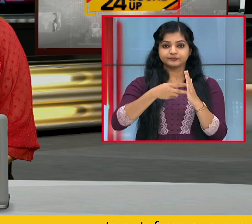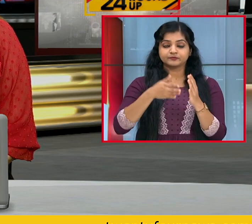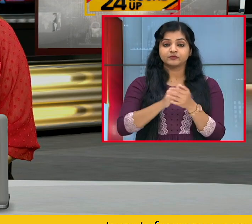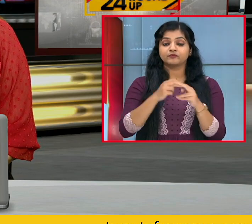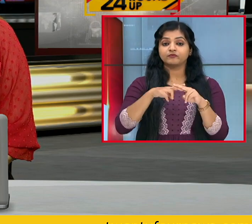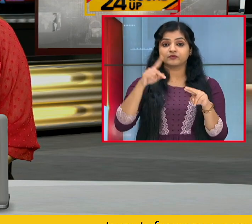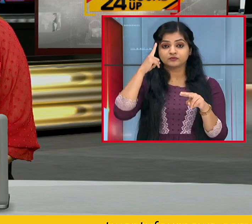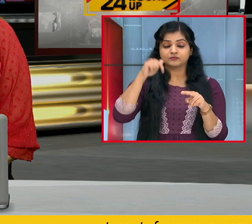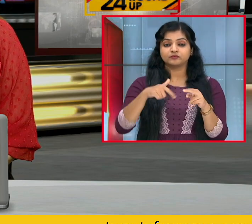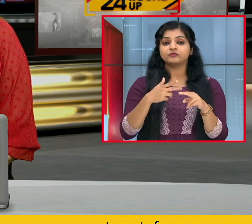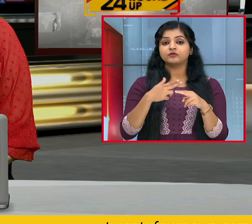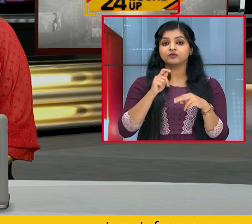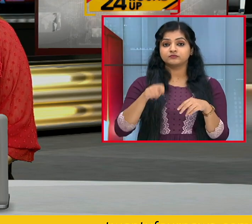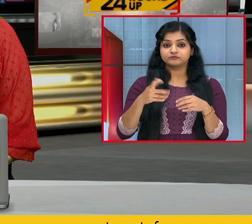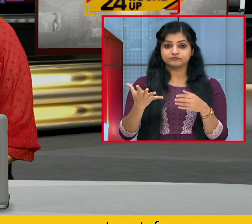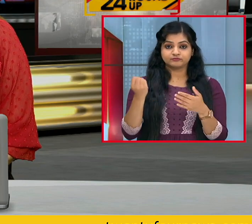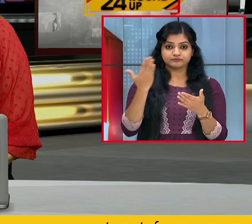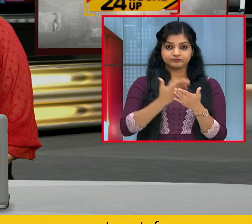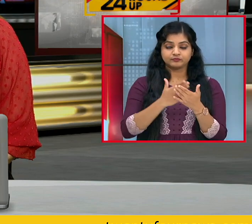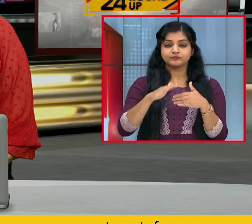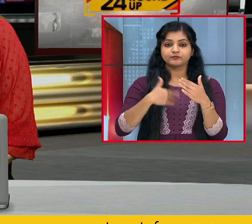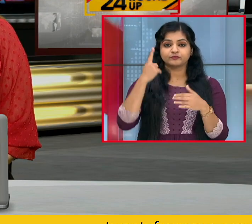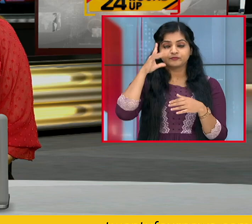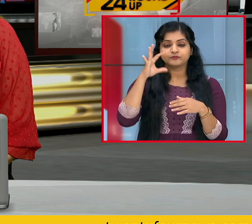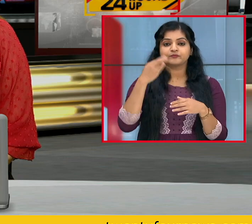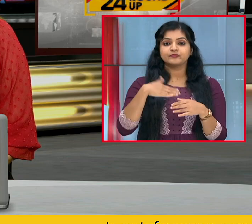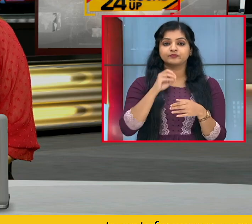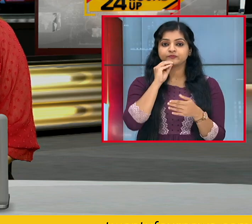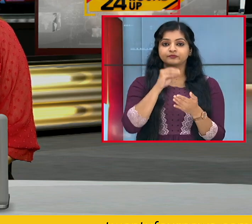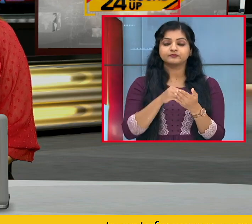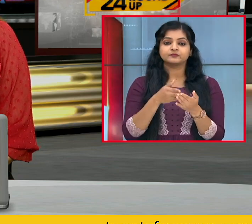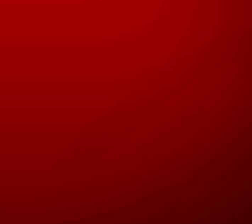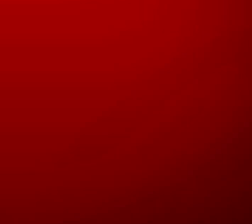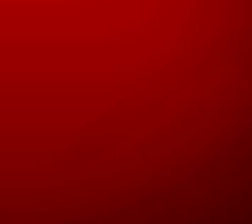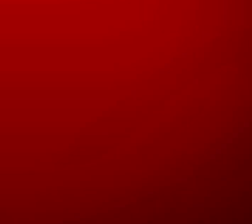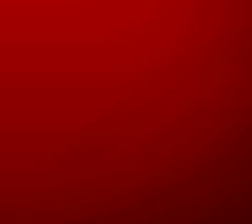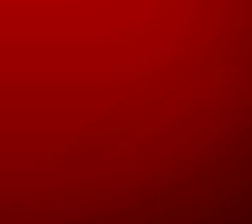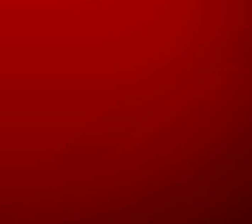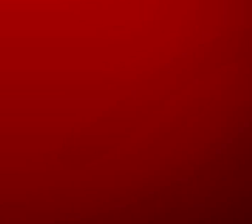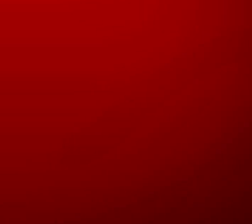തീരുമാനം വിധിപ്പകർപ്പ് ലഭിച്ച ശേഷമായിരിക്കും ഉണ്ടാവുക എന്നാണ് രാഹുൽ വിജയൻ ഇടുക്കിയിൽ നിന്നും നൽകുന്ന വിവരം.